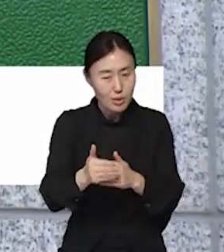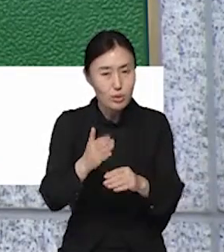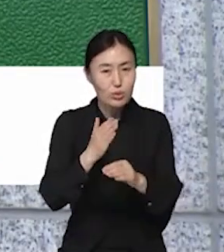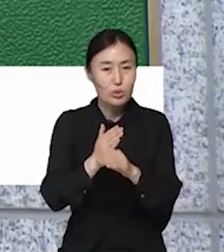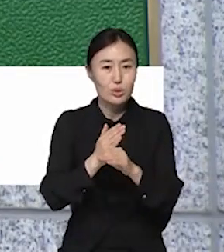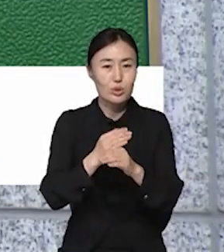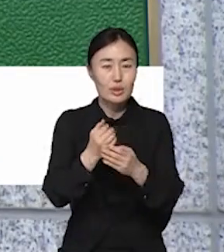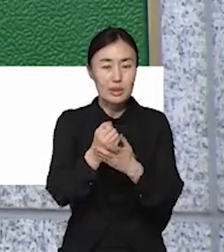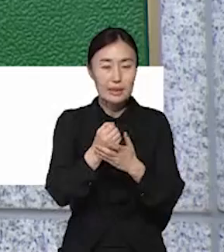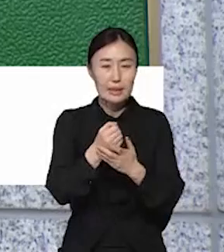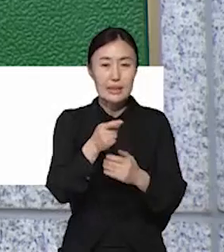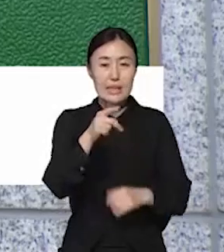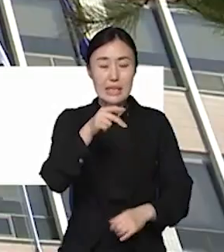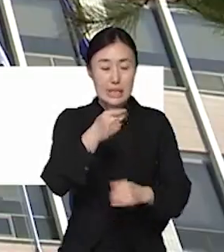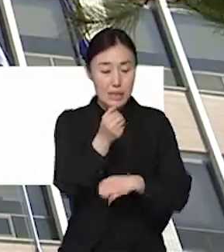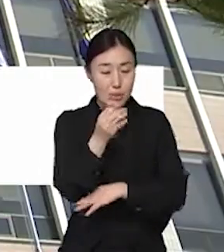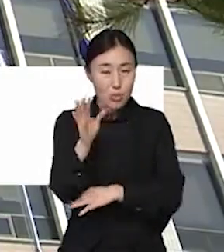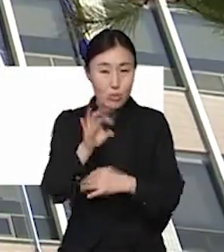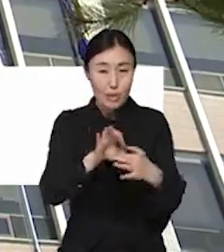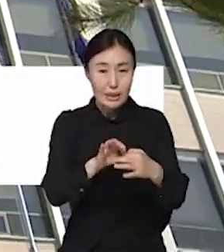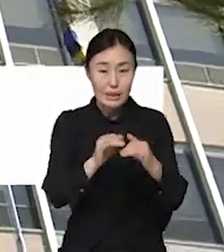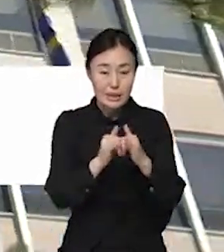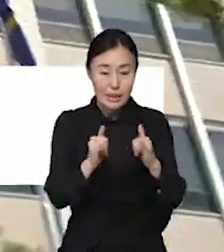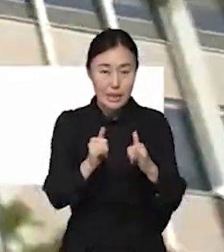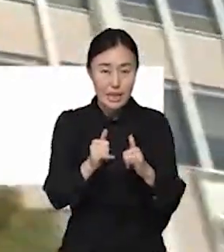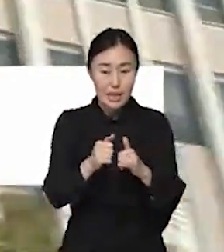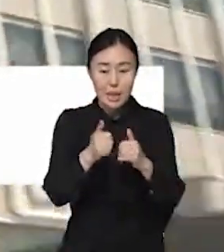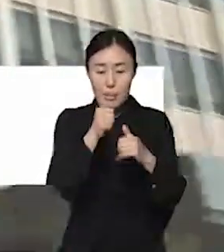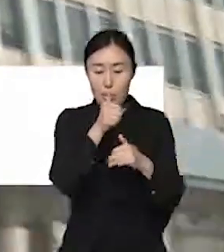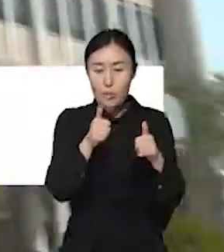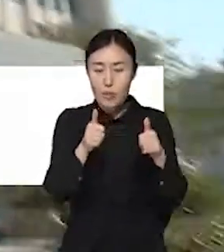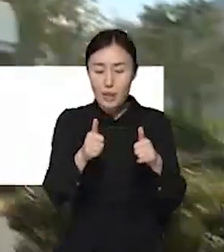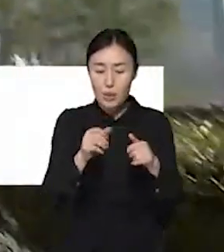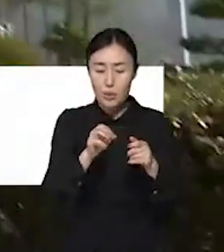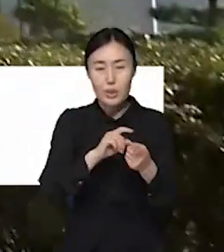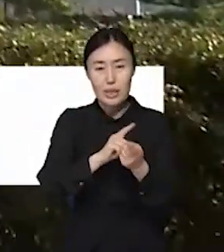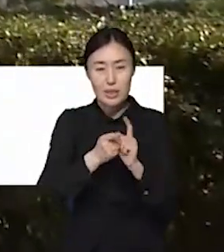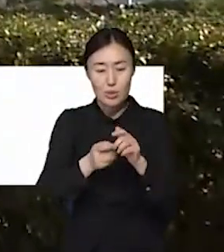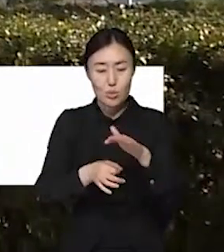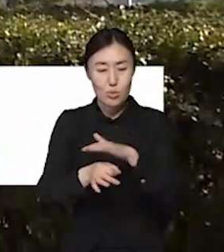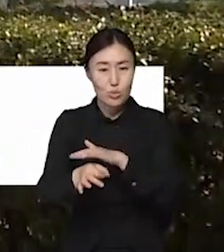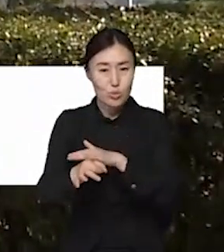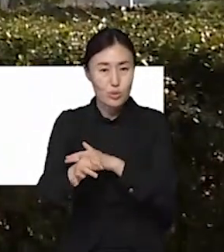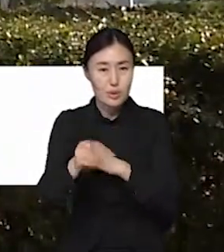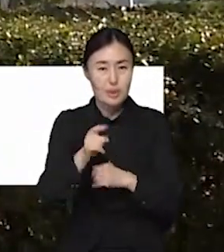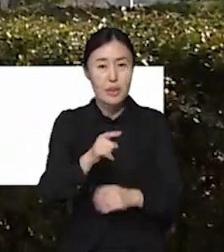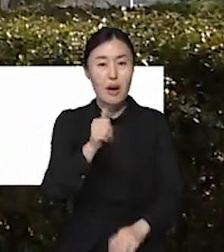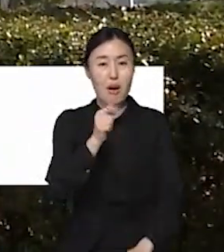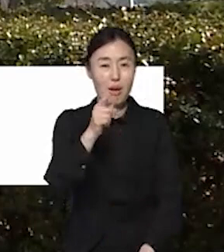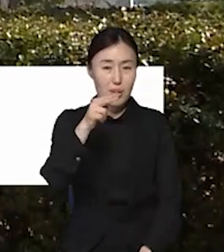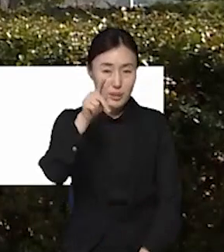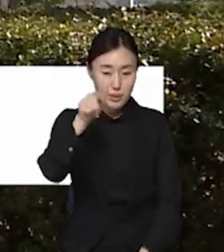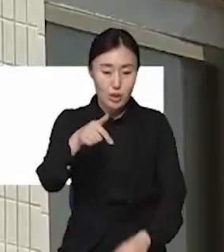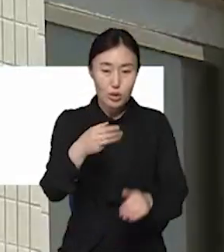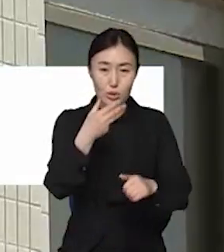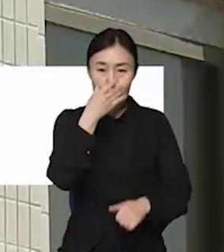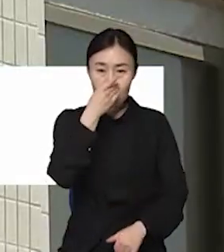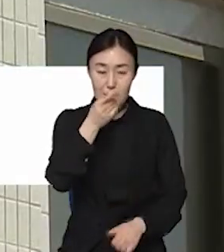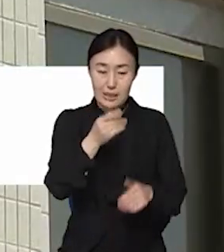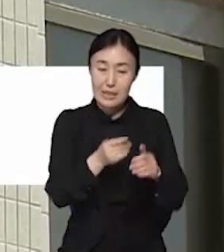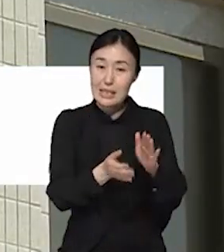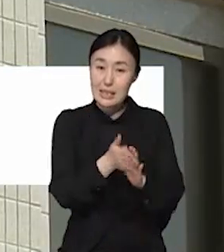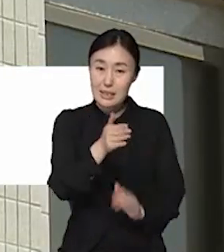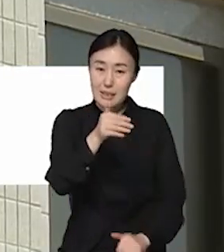기소된 신문사 관계자들의 변호사비를 대신 내준 혐의로 불구속 기소된 허석 전 순천시장에 대해